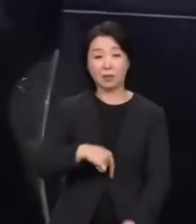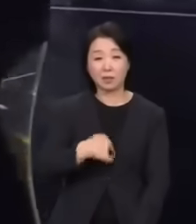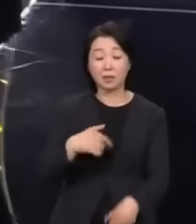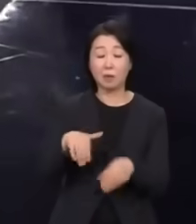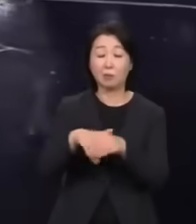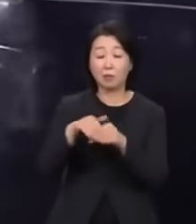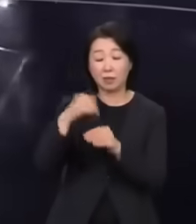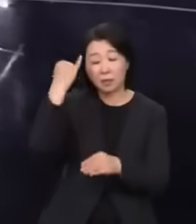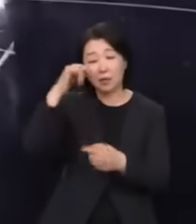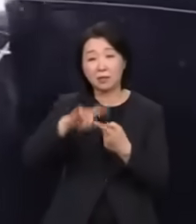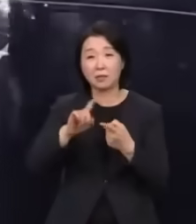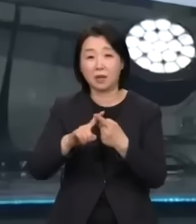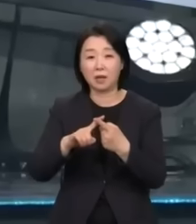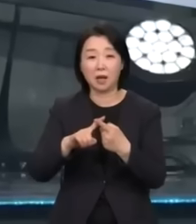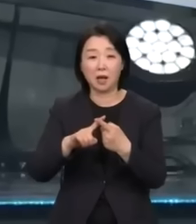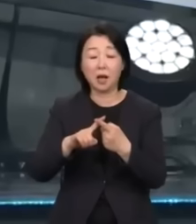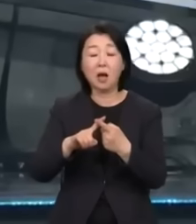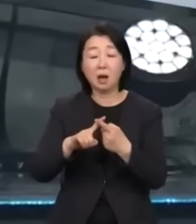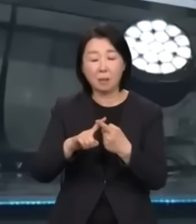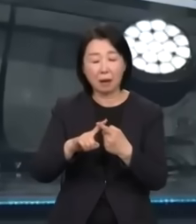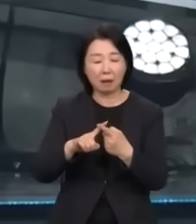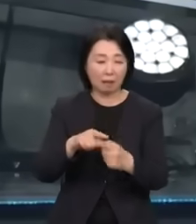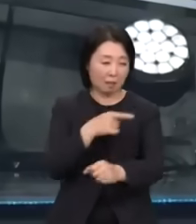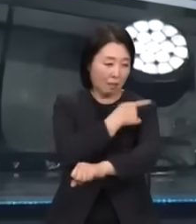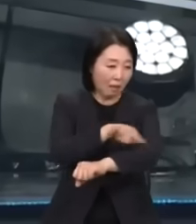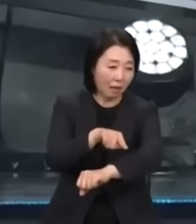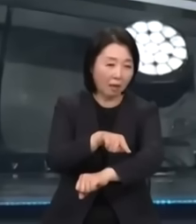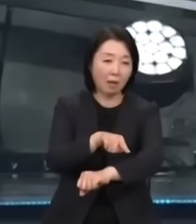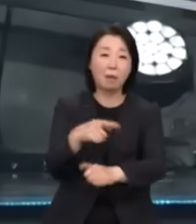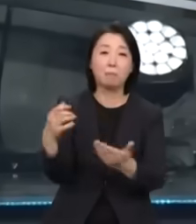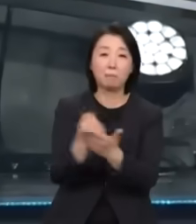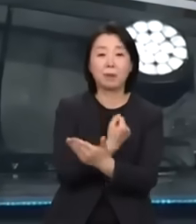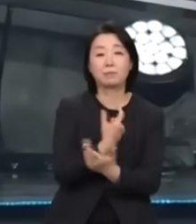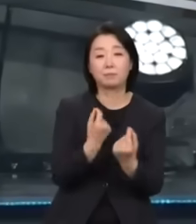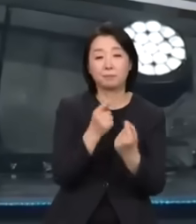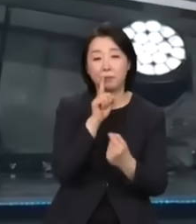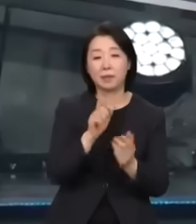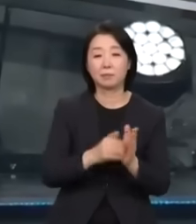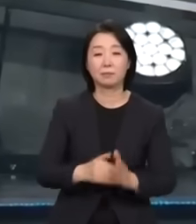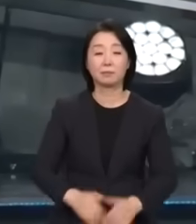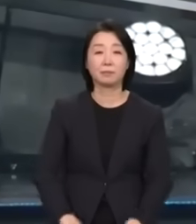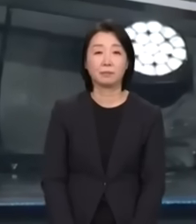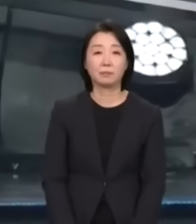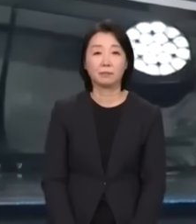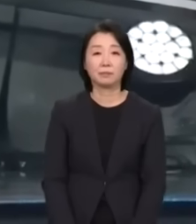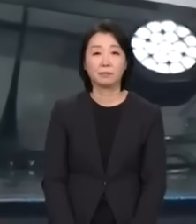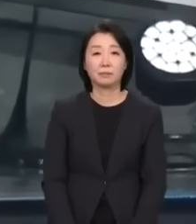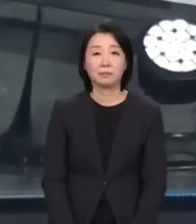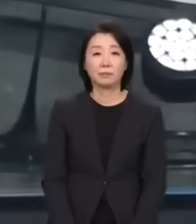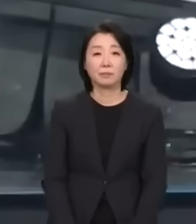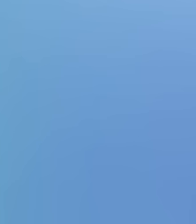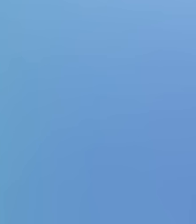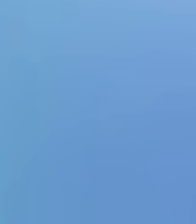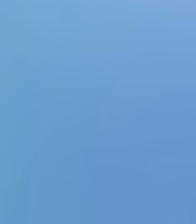문화적 창작에 대한 통제력을 잃을 수 있을 것으로 보인다고 보도했습니다. JTBC 조소입니다.